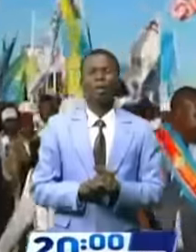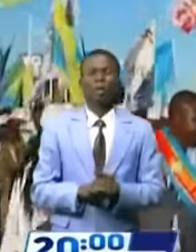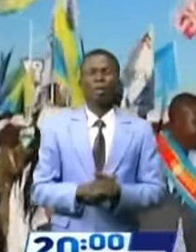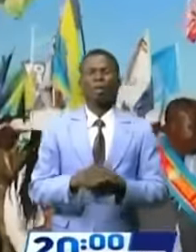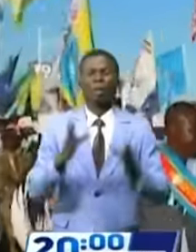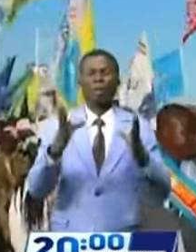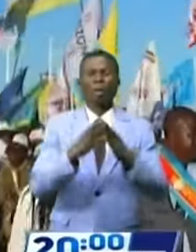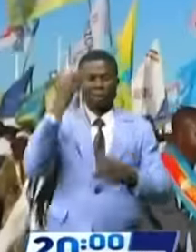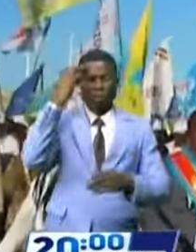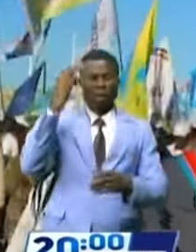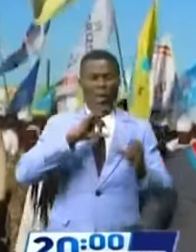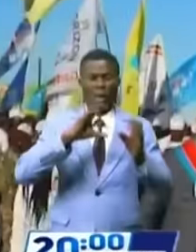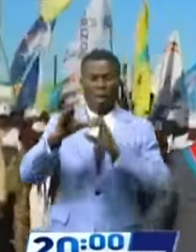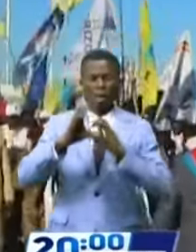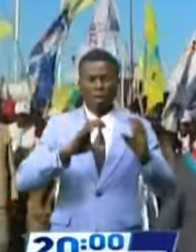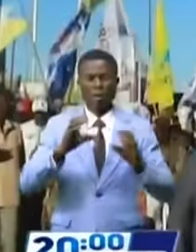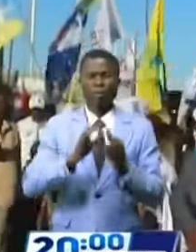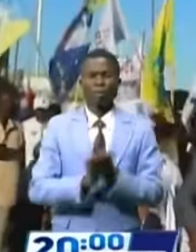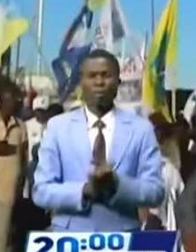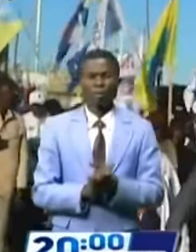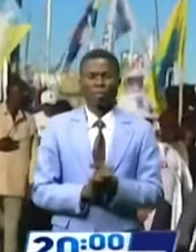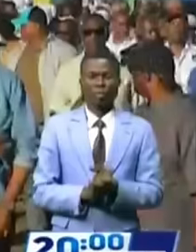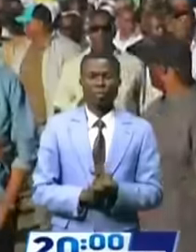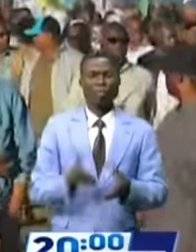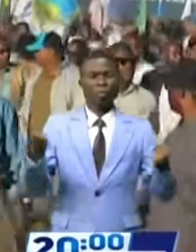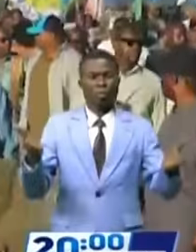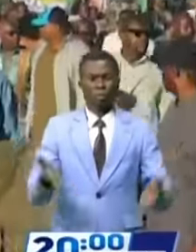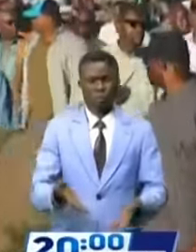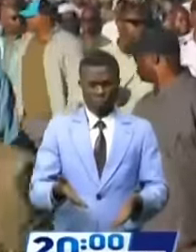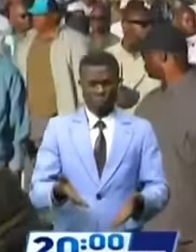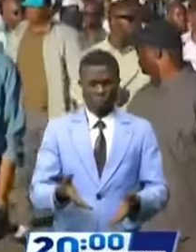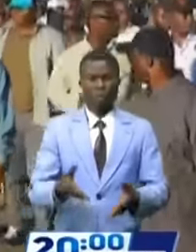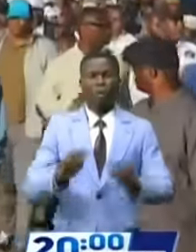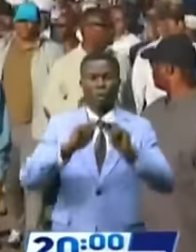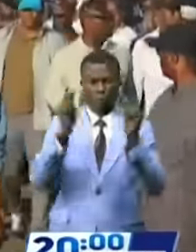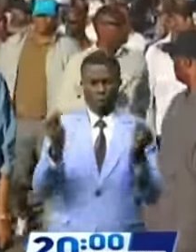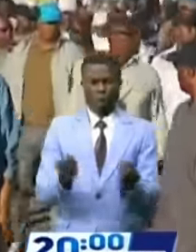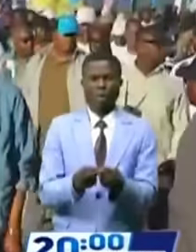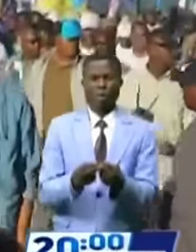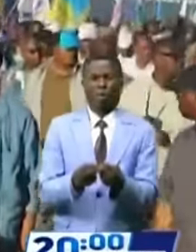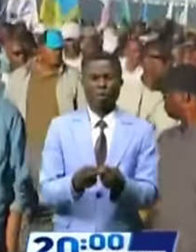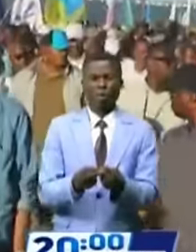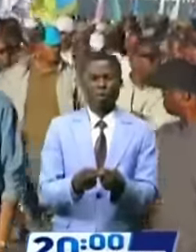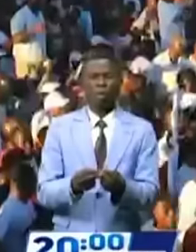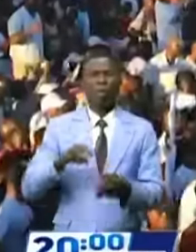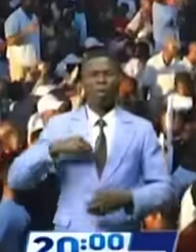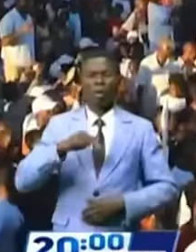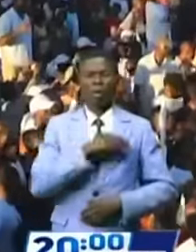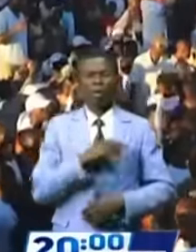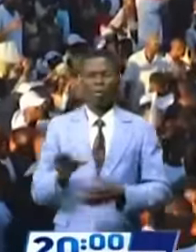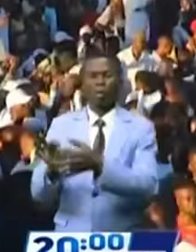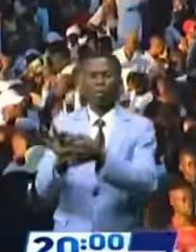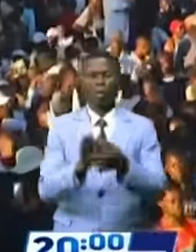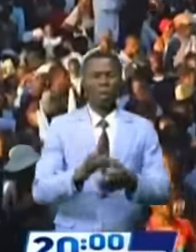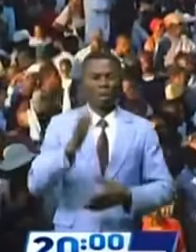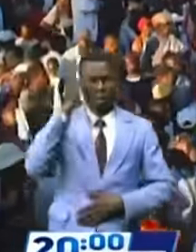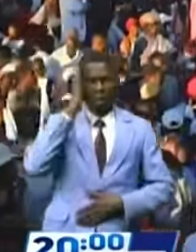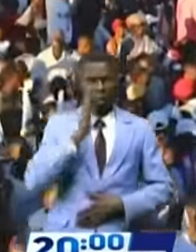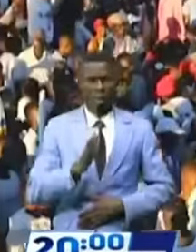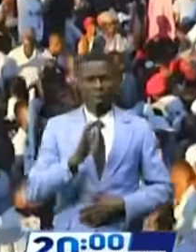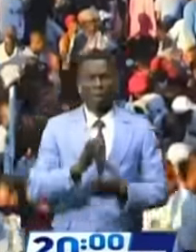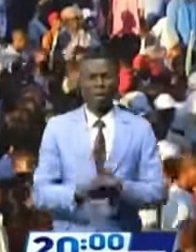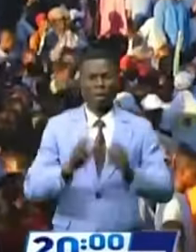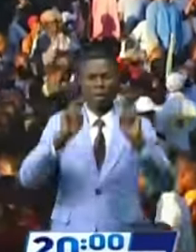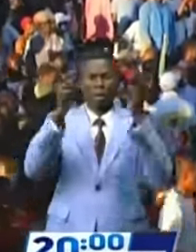et le ministre de la Communication Média étaient présents dans leur casquette de membres de l'Union Sacrée. La ville